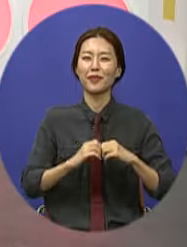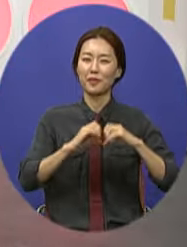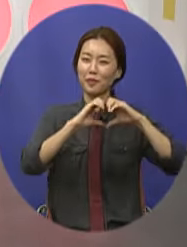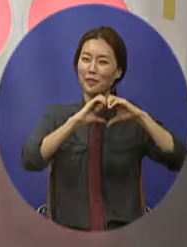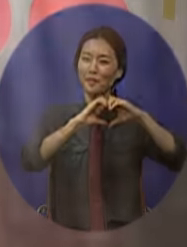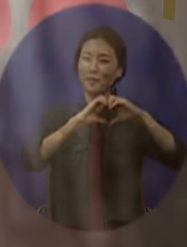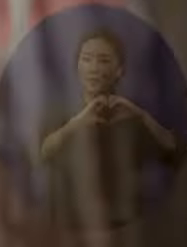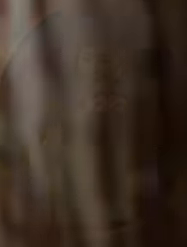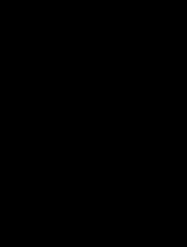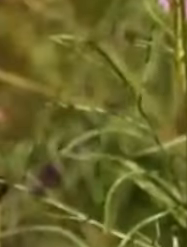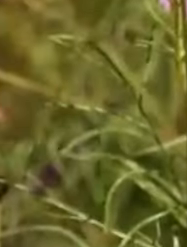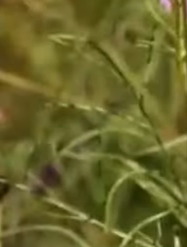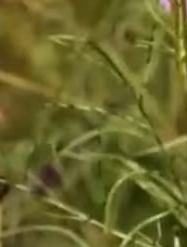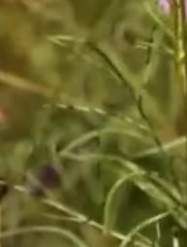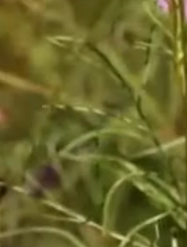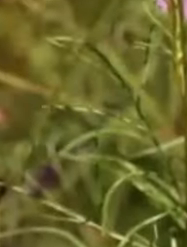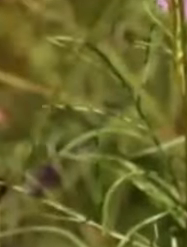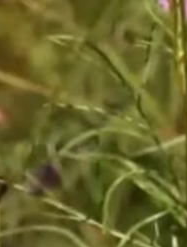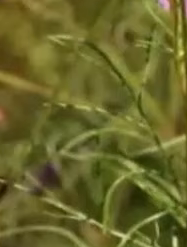하트 하트 뿅뿅. 뿅뿅.